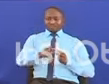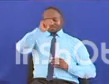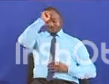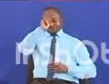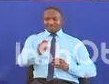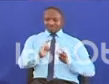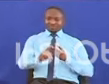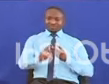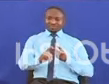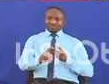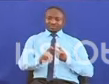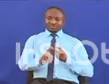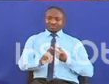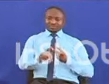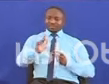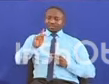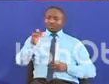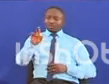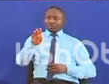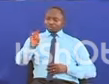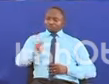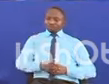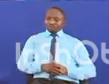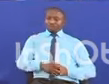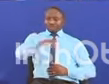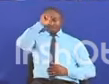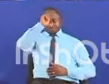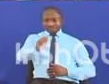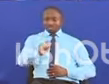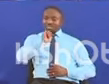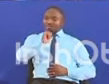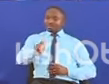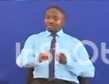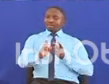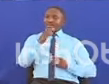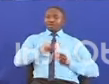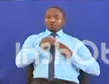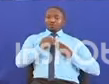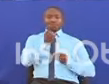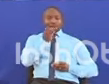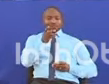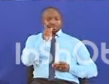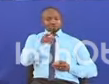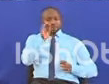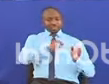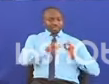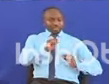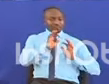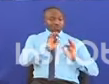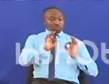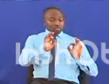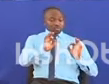Mheshimiwa Kirumbe Ngenda. Na Mheshimiwa Spika, nilitaka kumpa taarifa mchangiaji anayechangia